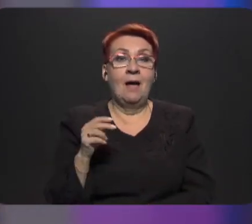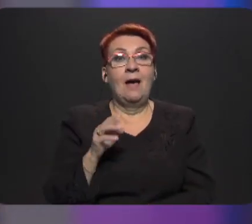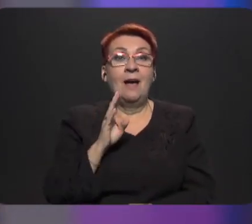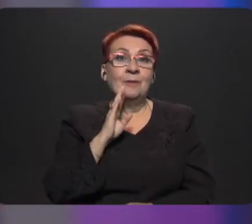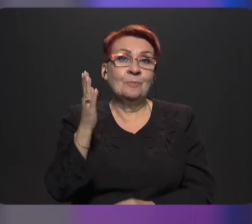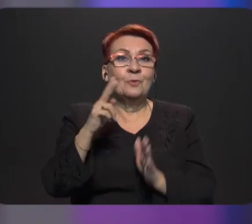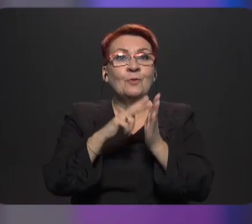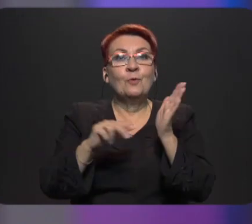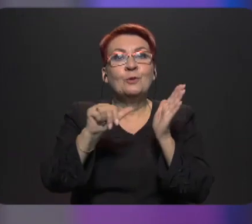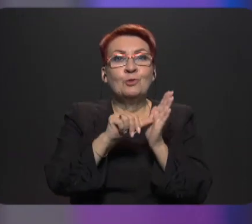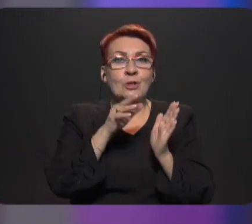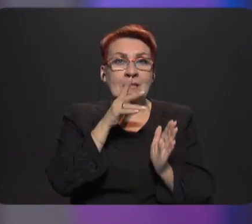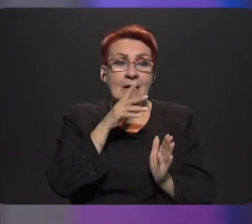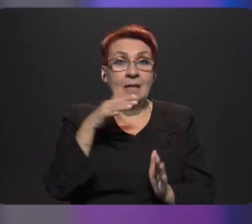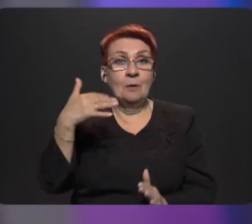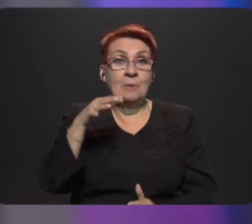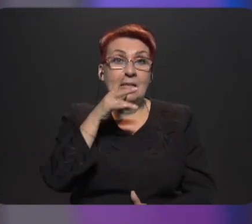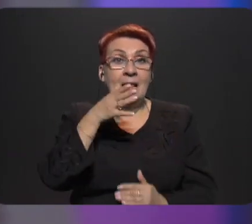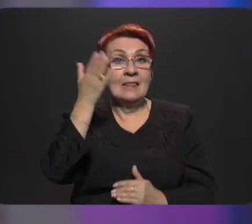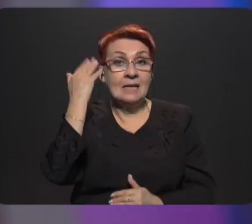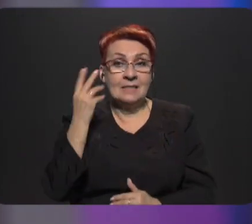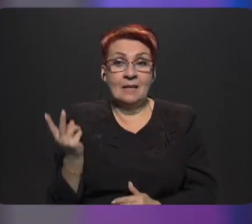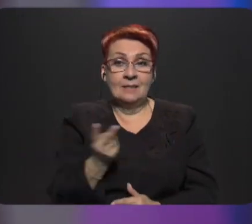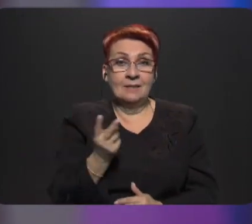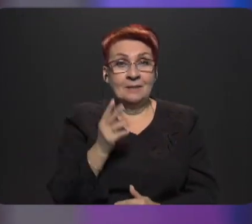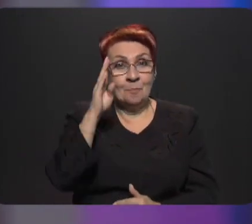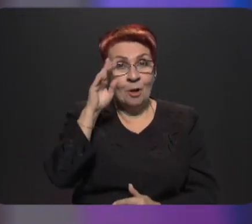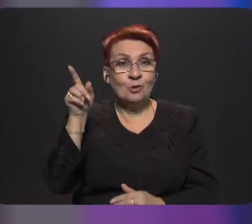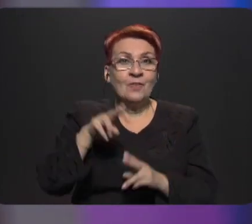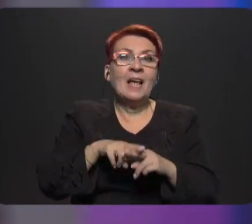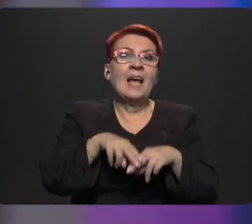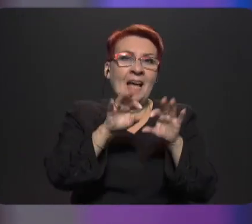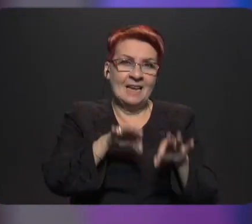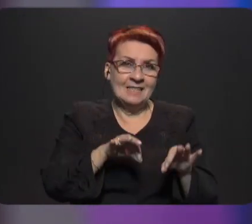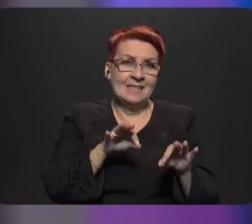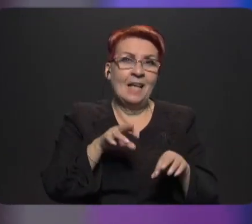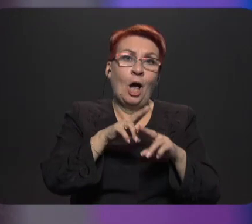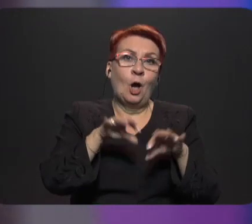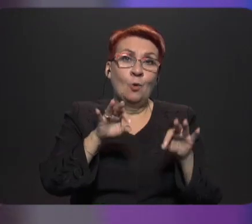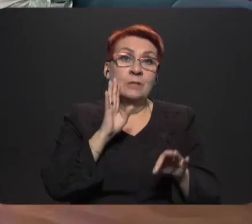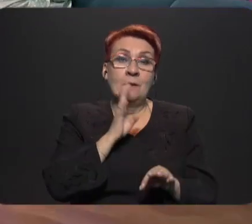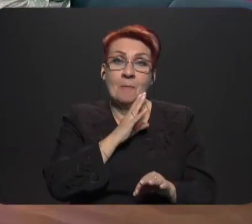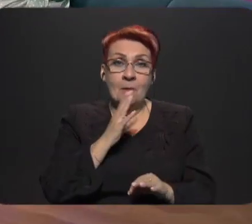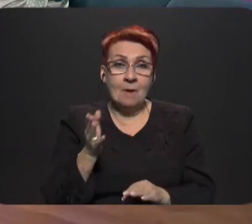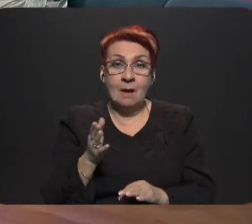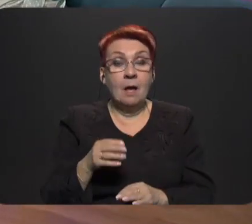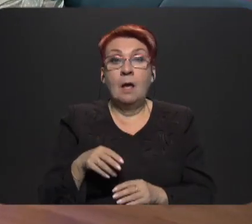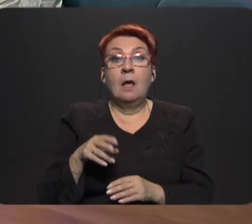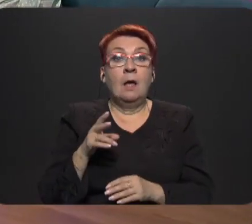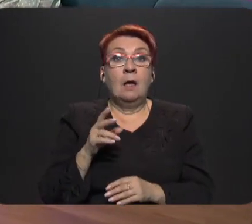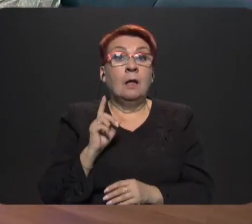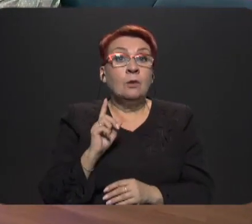их крестила лет 50 назад. Но дело в том, что ни родители, ни крестники меня